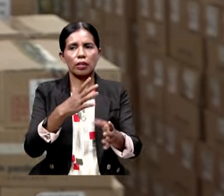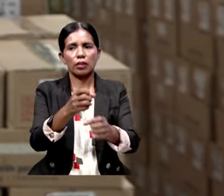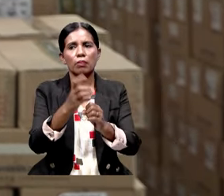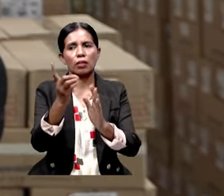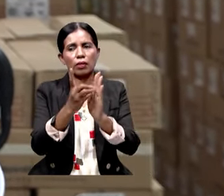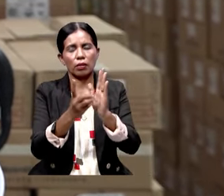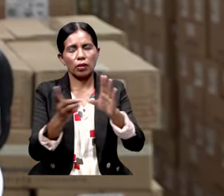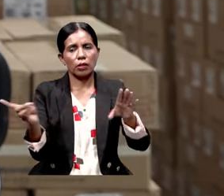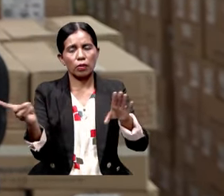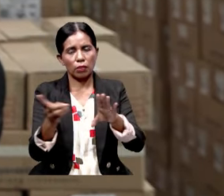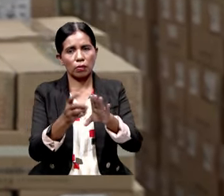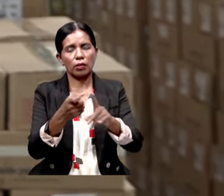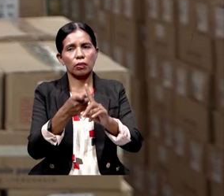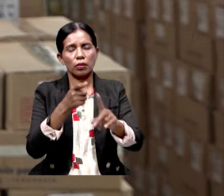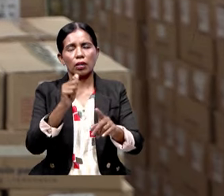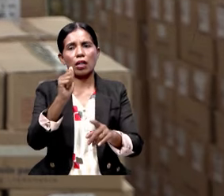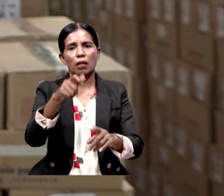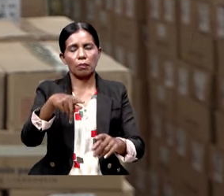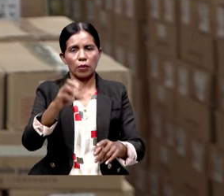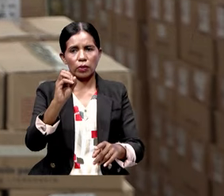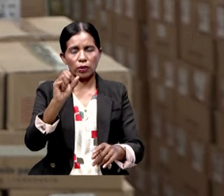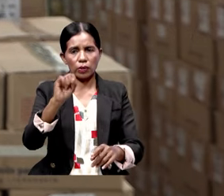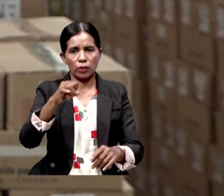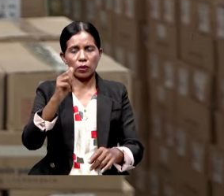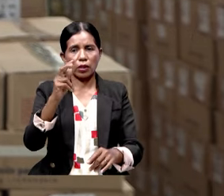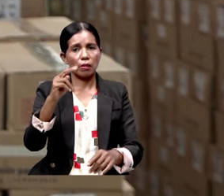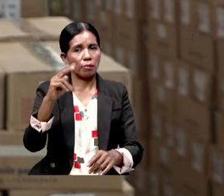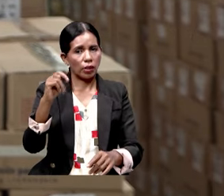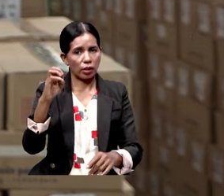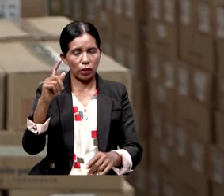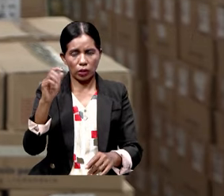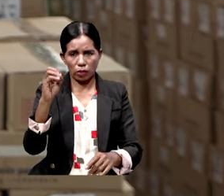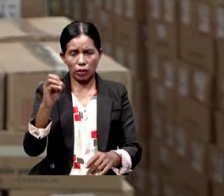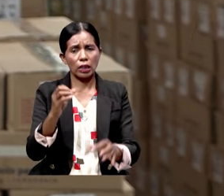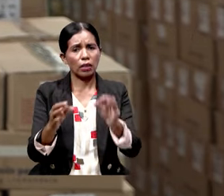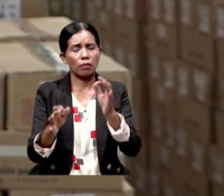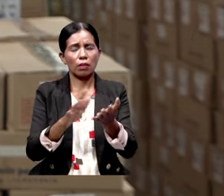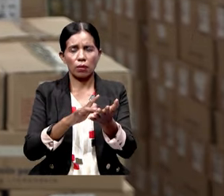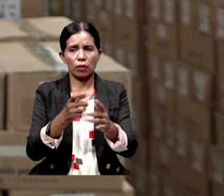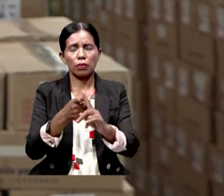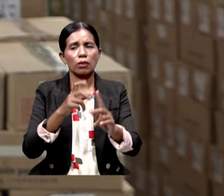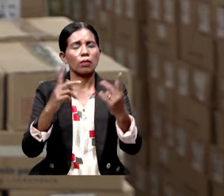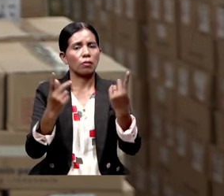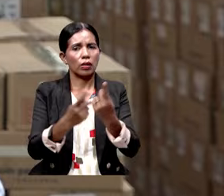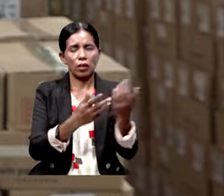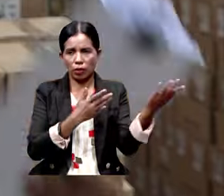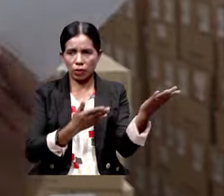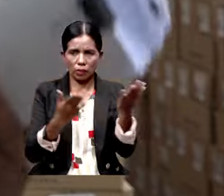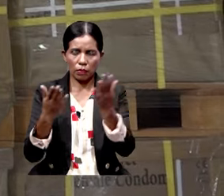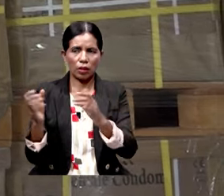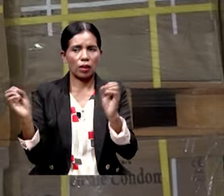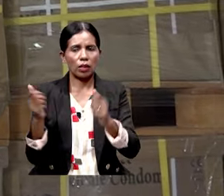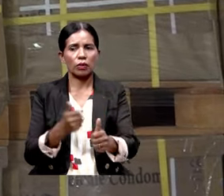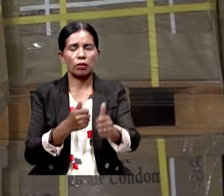baru si aprosonamento. Nih biasa kuando ay moro kusi kompanya nih maktama kelatuir kusi